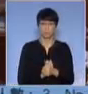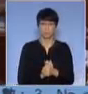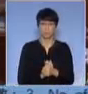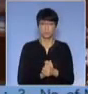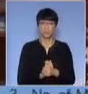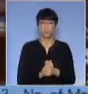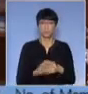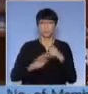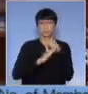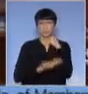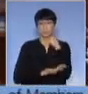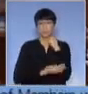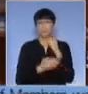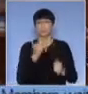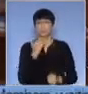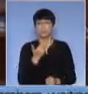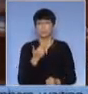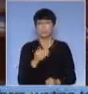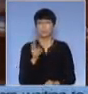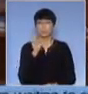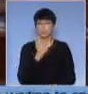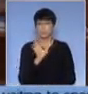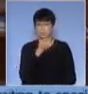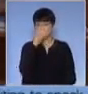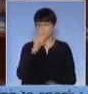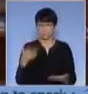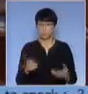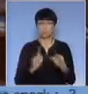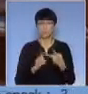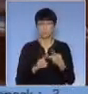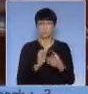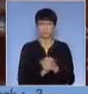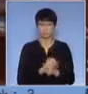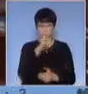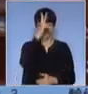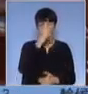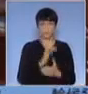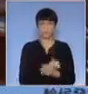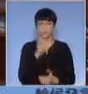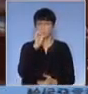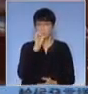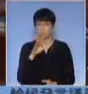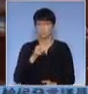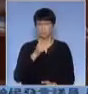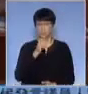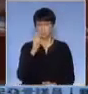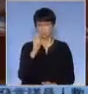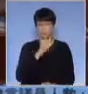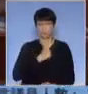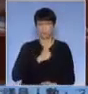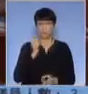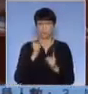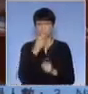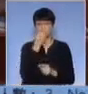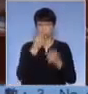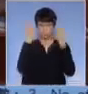動？如不會執法，原因為何？二、當局會否向戴耀廷教授或香港大